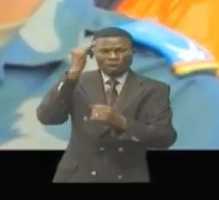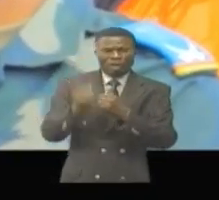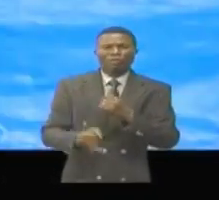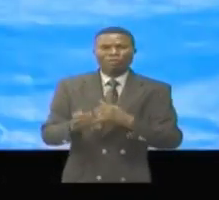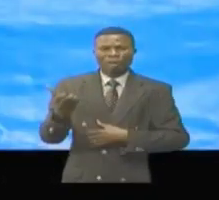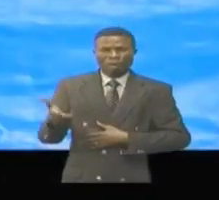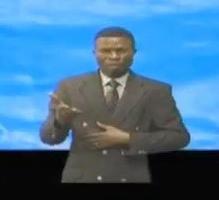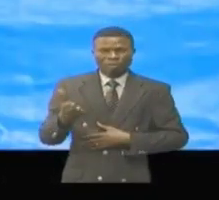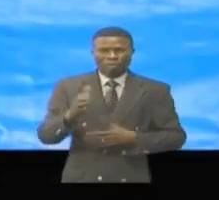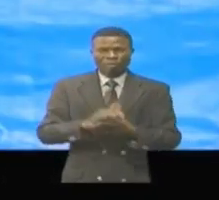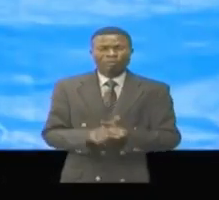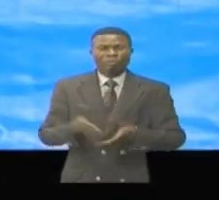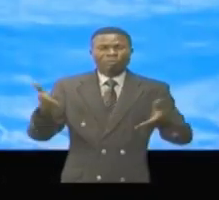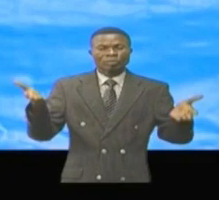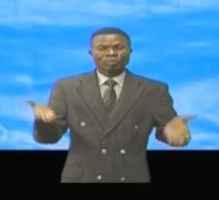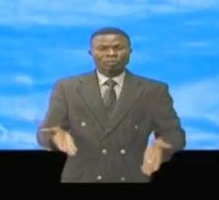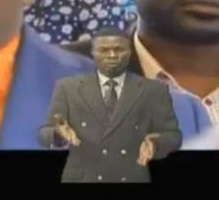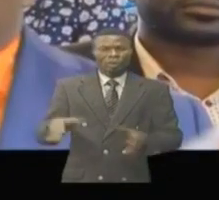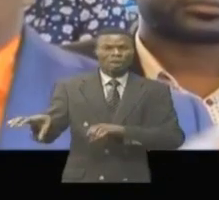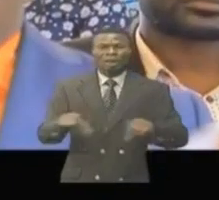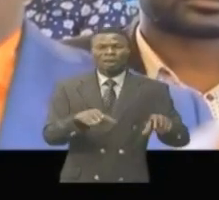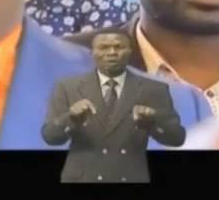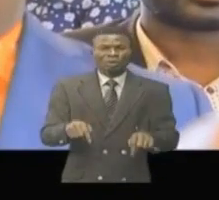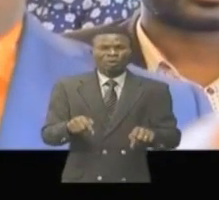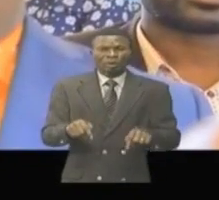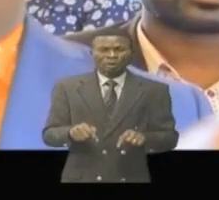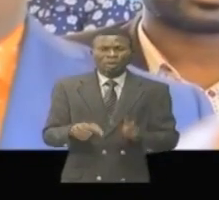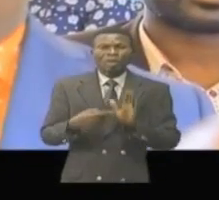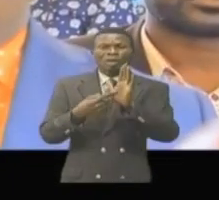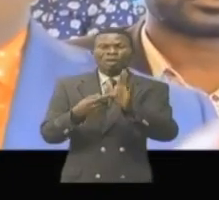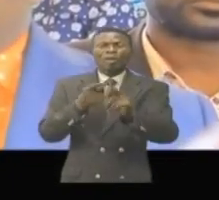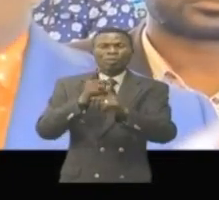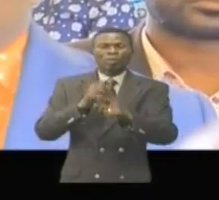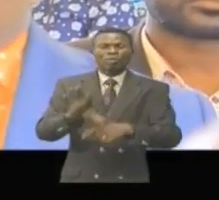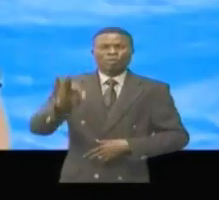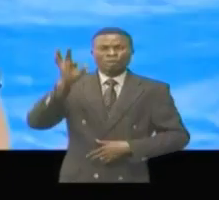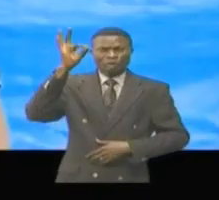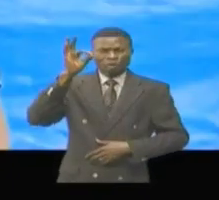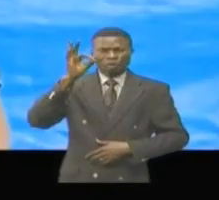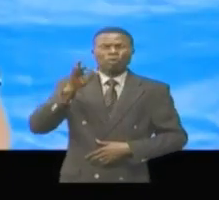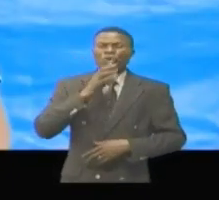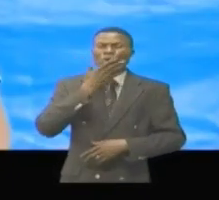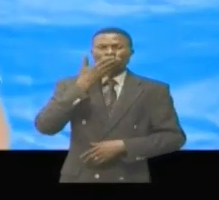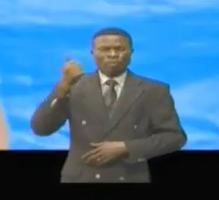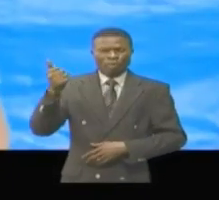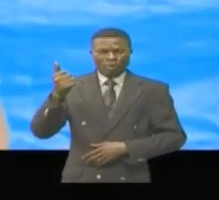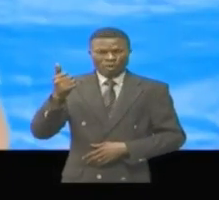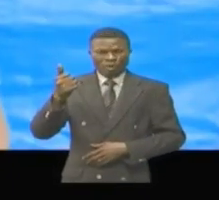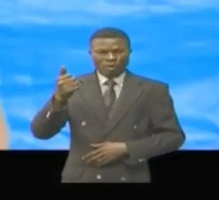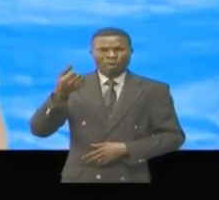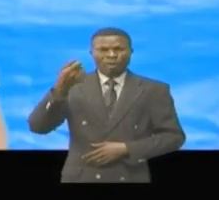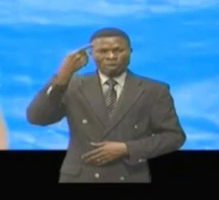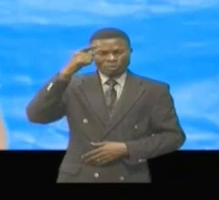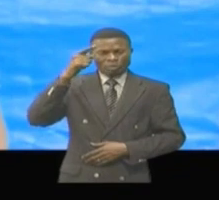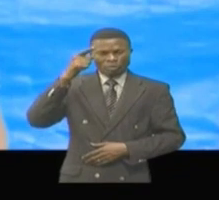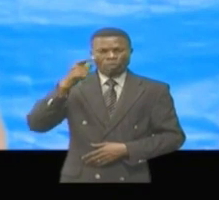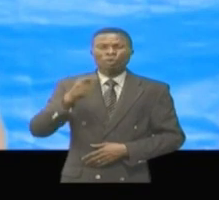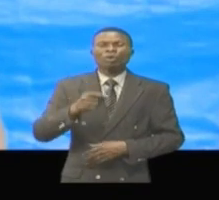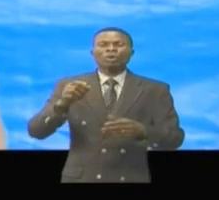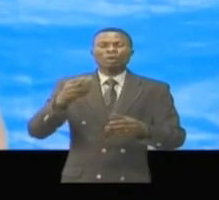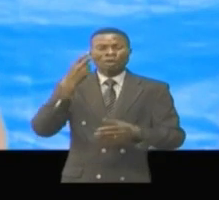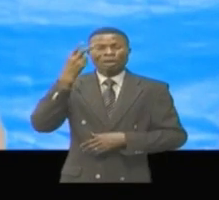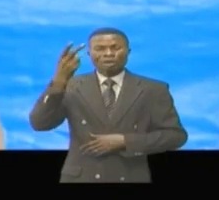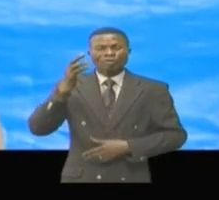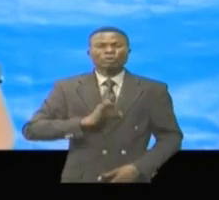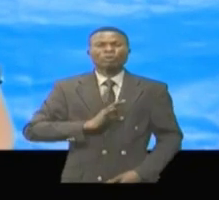réalisation. La présente cérémonie résulte d'un choix réfléchi, volontaire et convaincu de la vision du